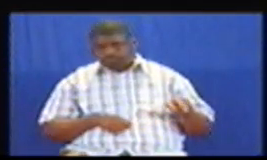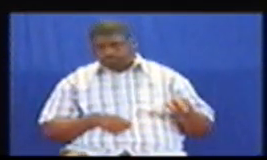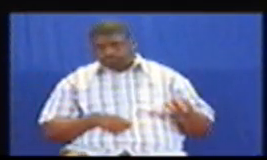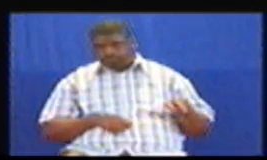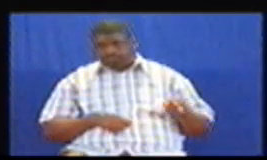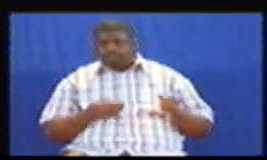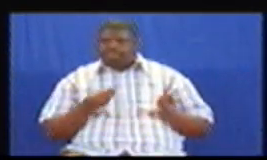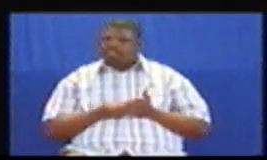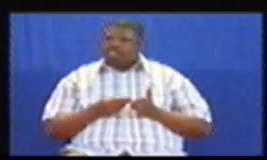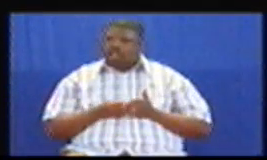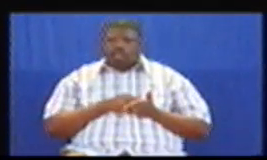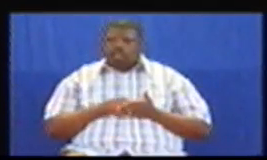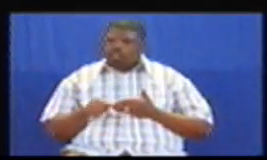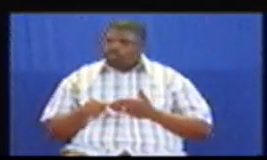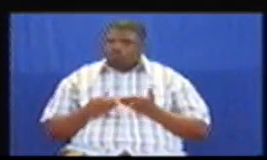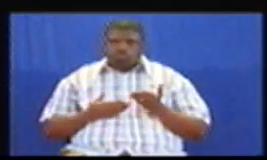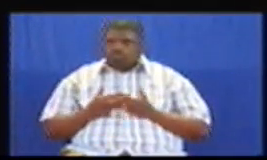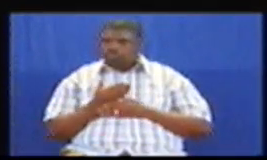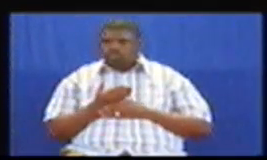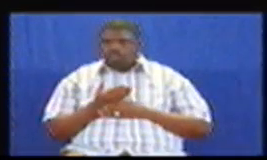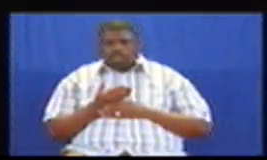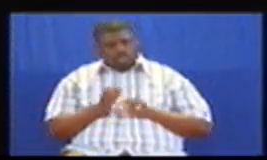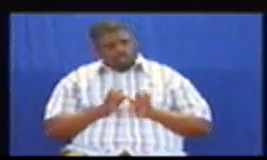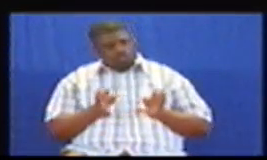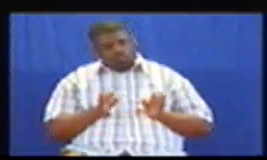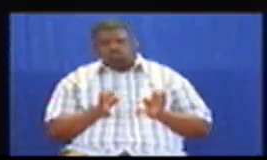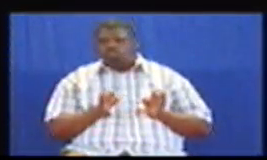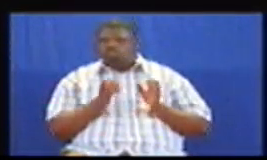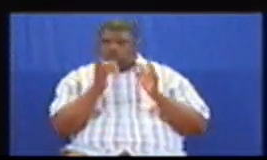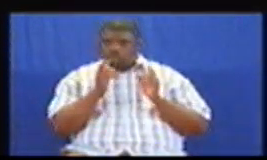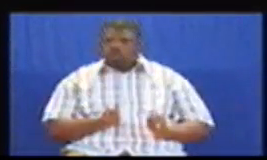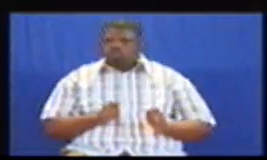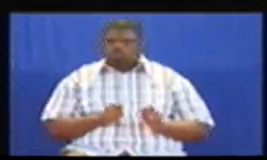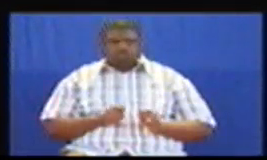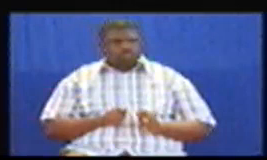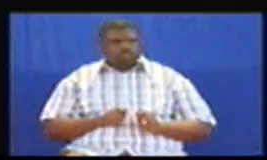Zile fedha zinalipwa kupitia akaunti maalum.